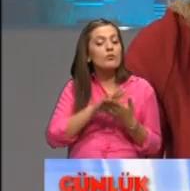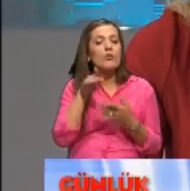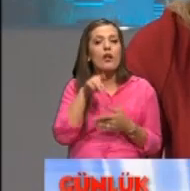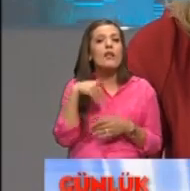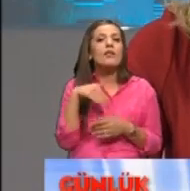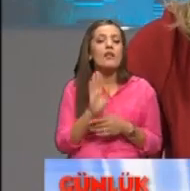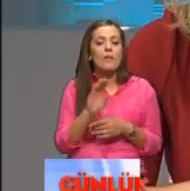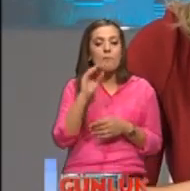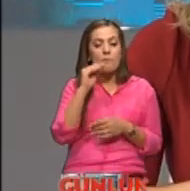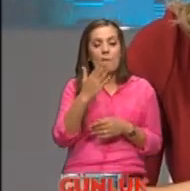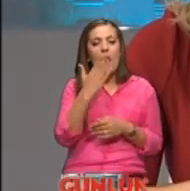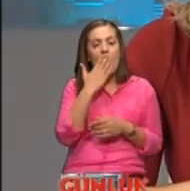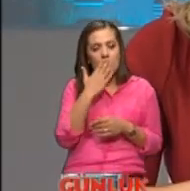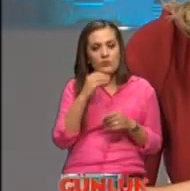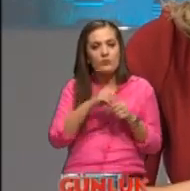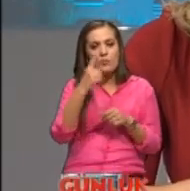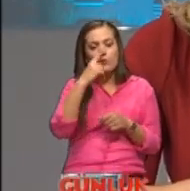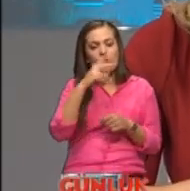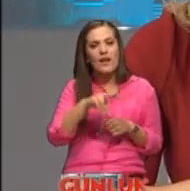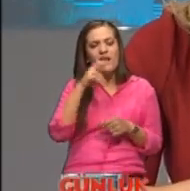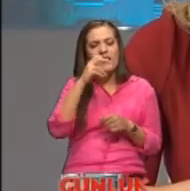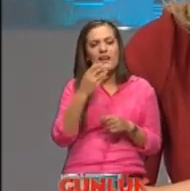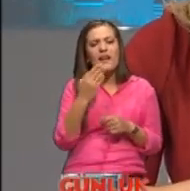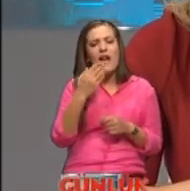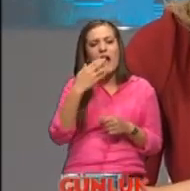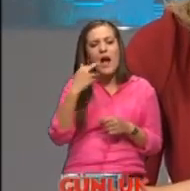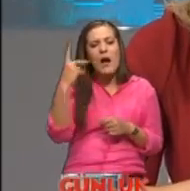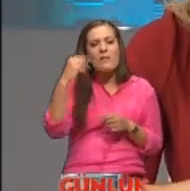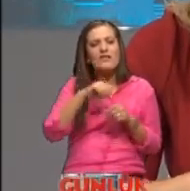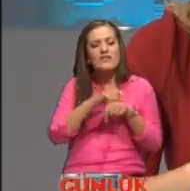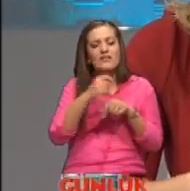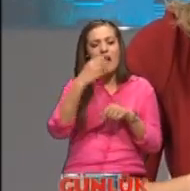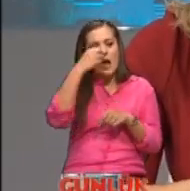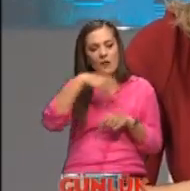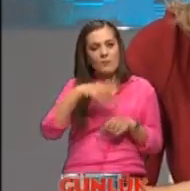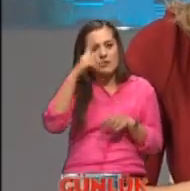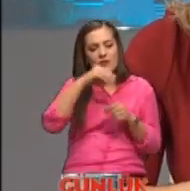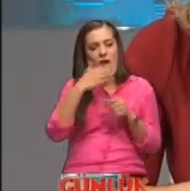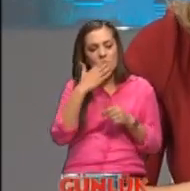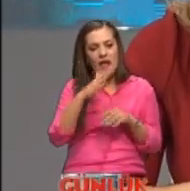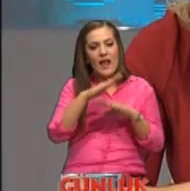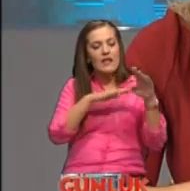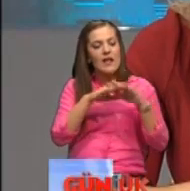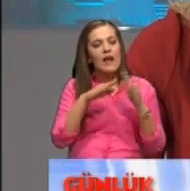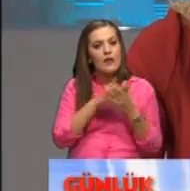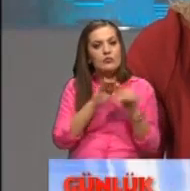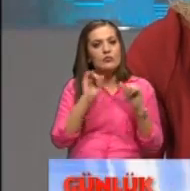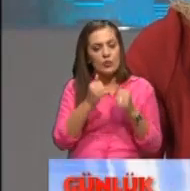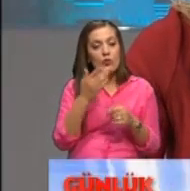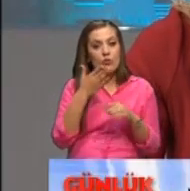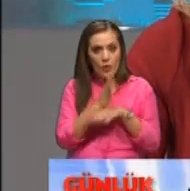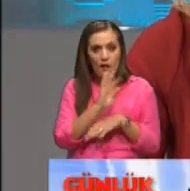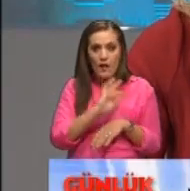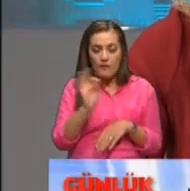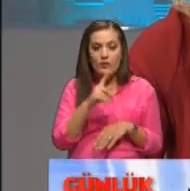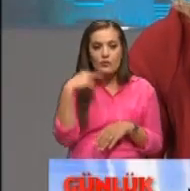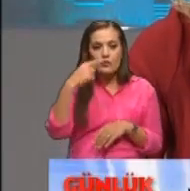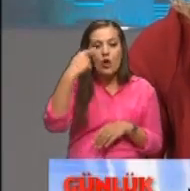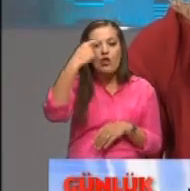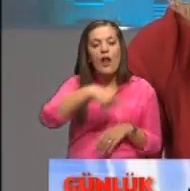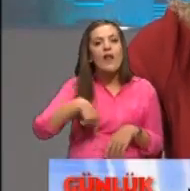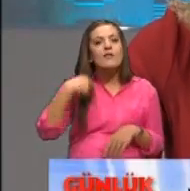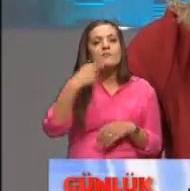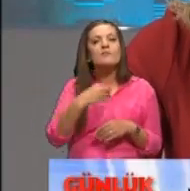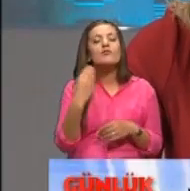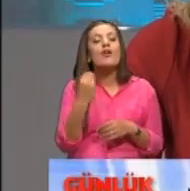böyle değil. Bebeğin hapşurması burnuna kaçan yabancı cisimleri atmak için hapşırır. Elleri ayakları soğuktur, evet doğru. Çünkü dolaşım çok iyi